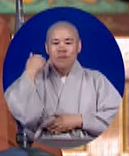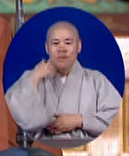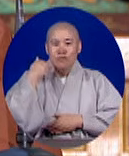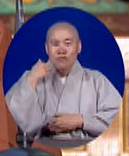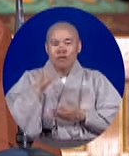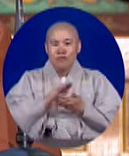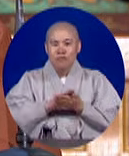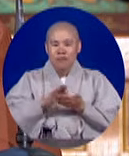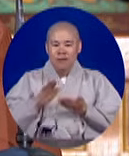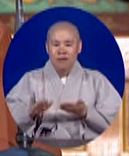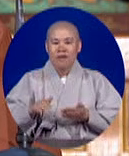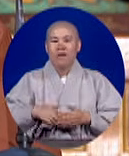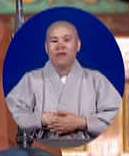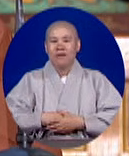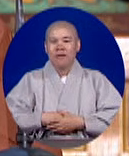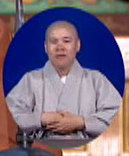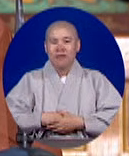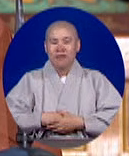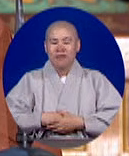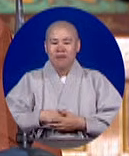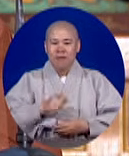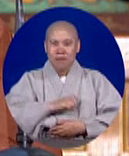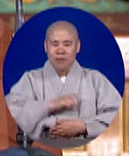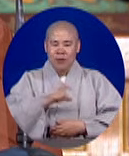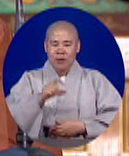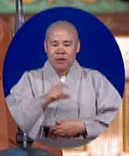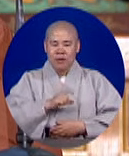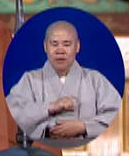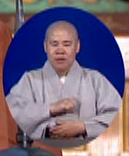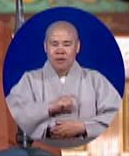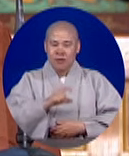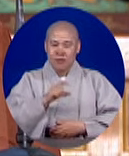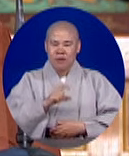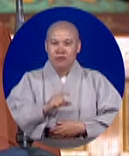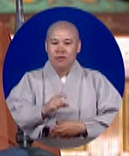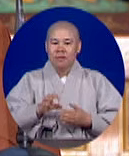아무개입니다. 이렇게. 그건 명칭합니다. 명칭.